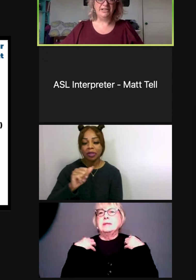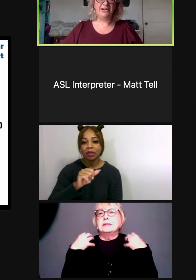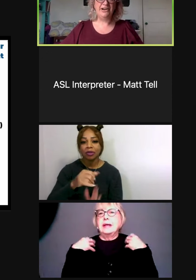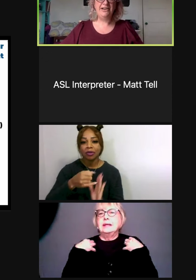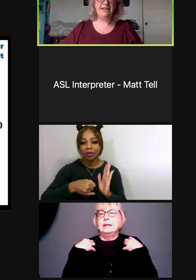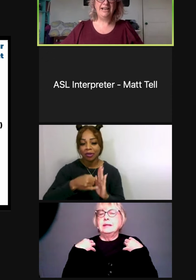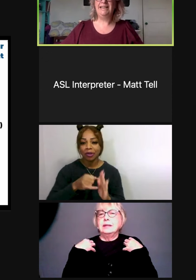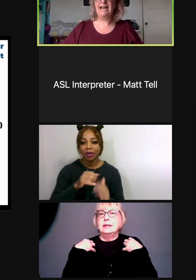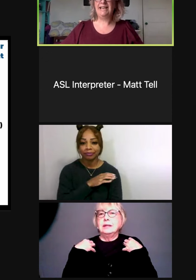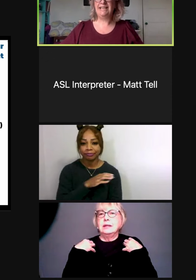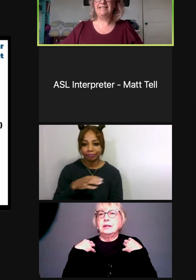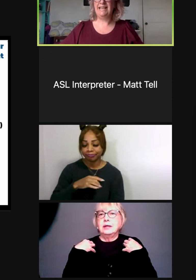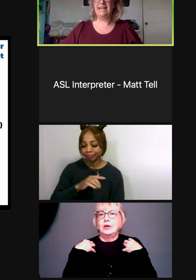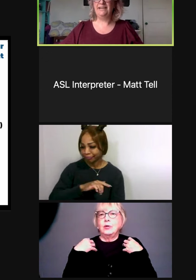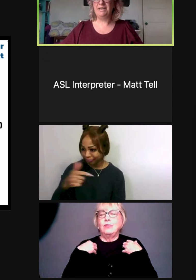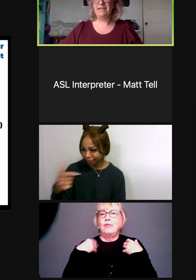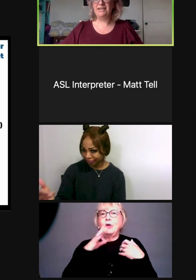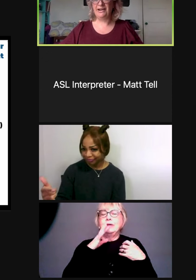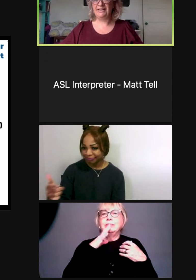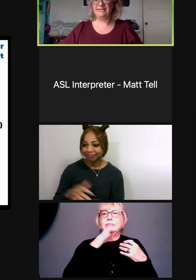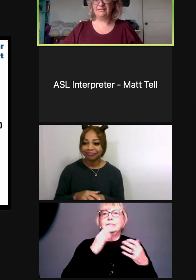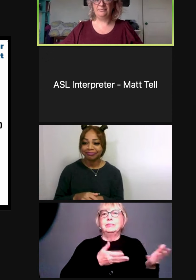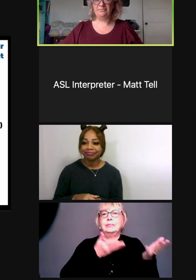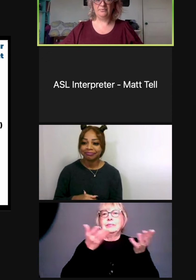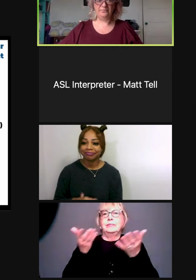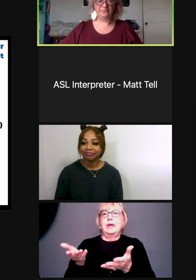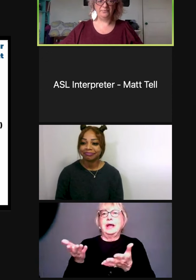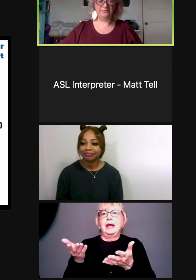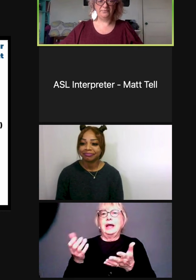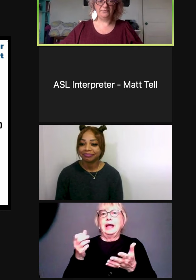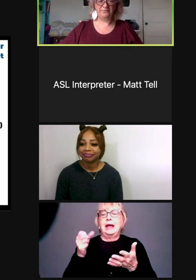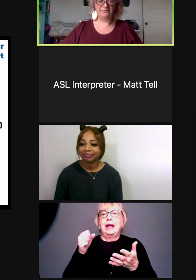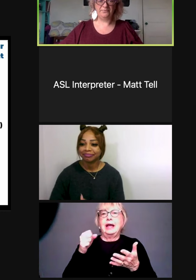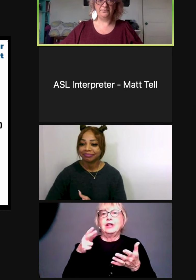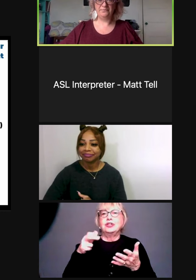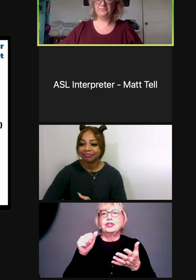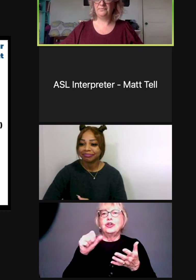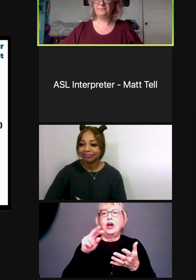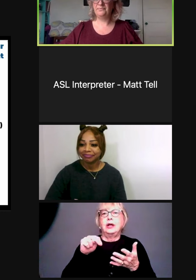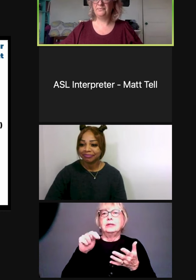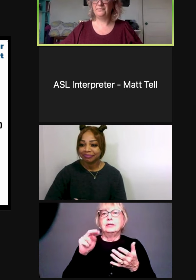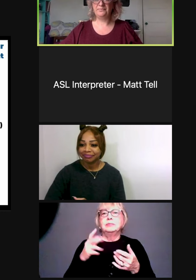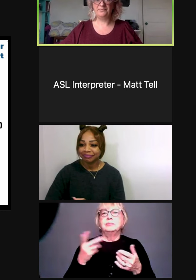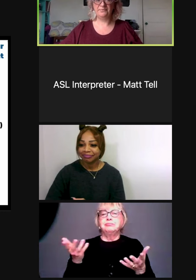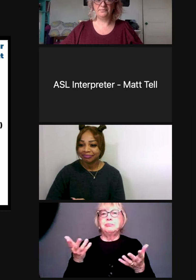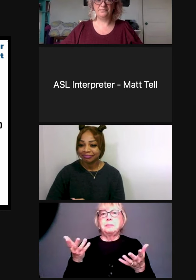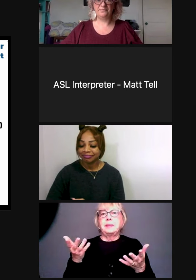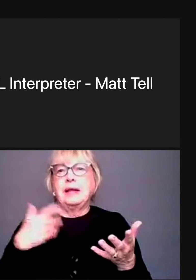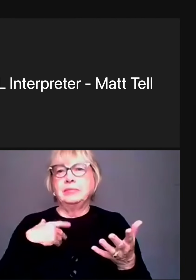Je vais céder la parole à Sean. Donc, c'est la fin de ma réflexion.